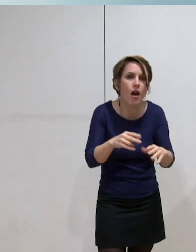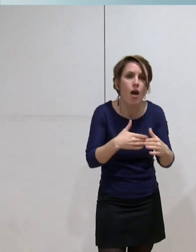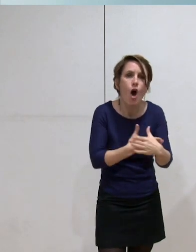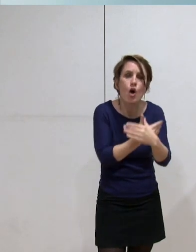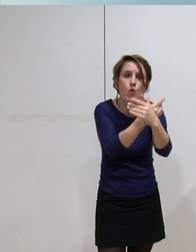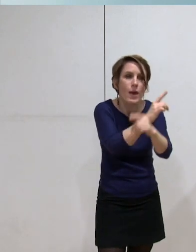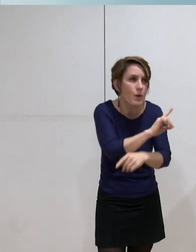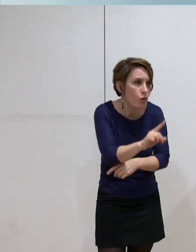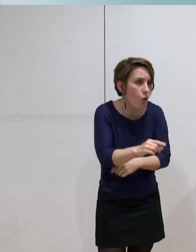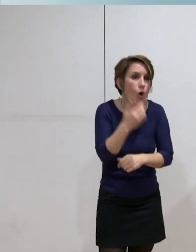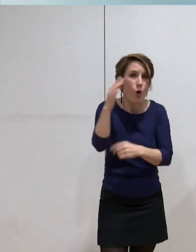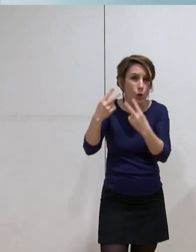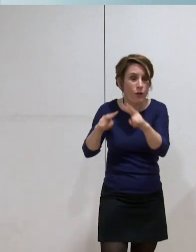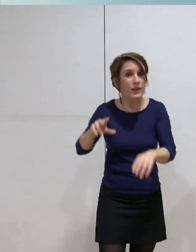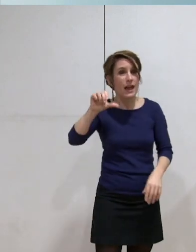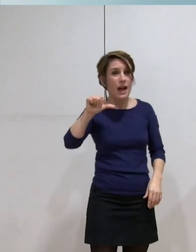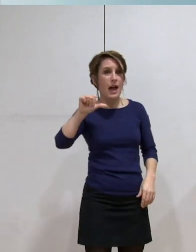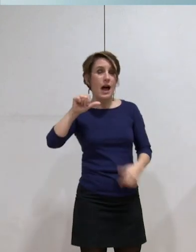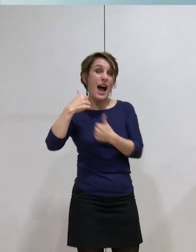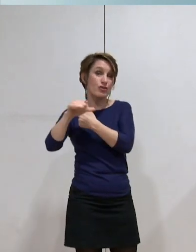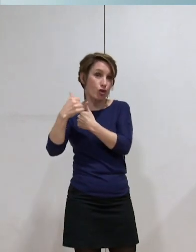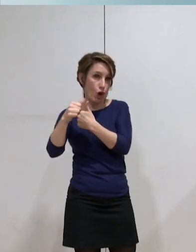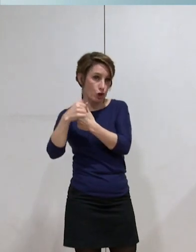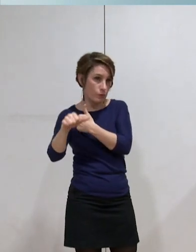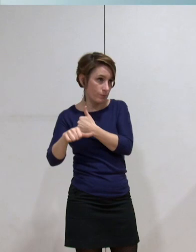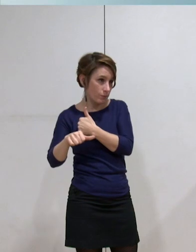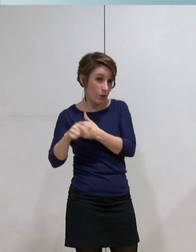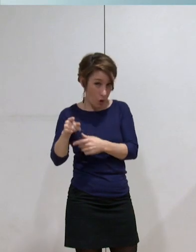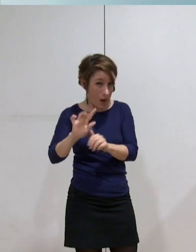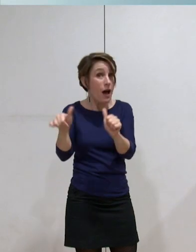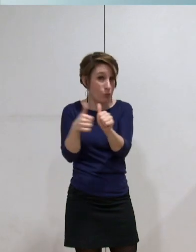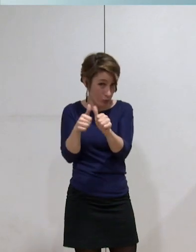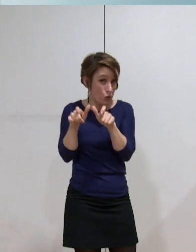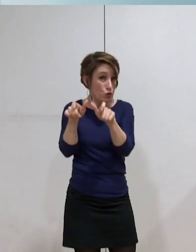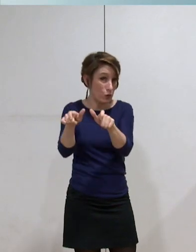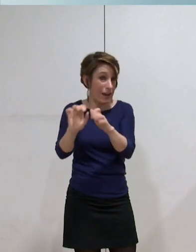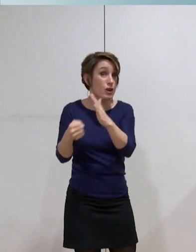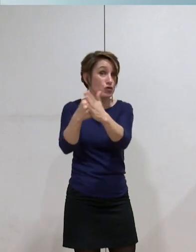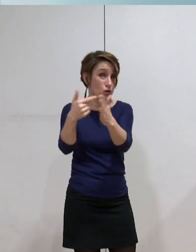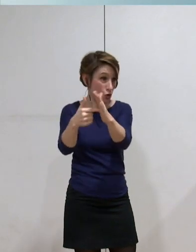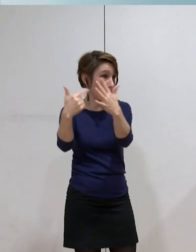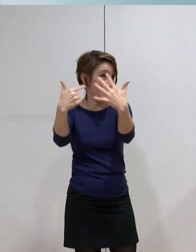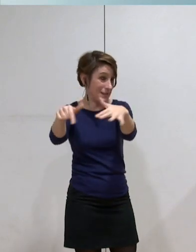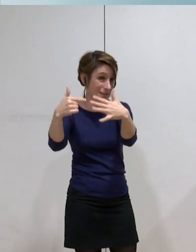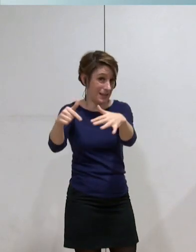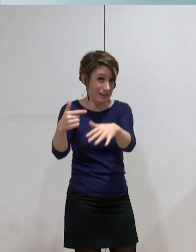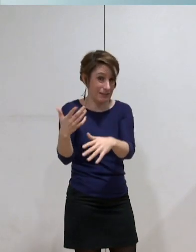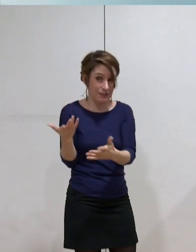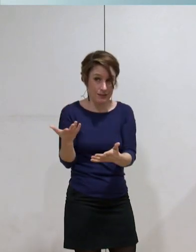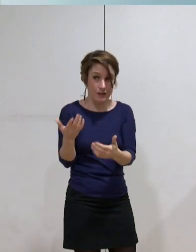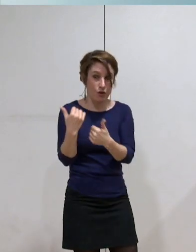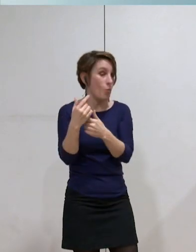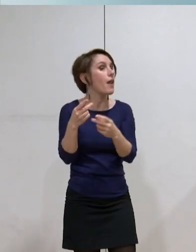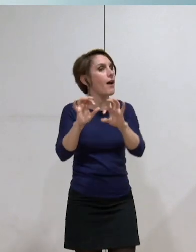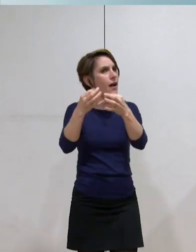de nous en 2015 la ville d'Argenteuil qui est sous tutelle jusqu'en 2017 ainsi que l'indique le rapport de la Cour des comptes d'Île-de-France la Cour